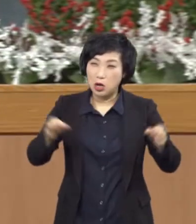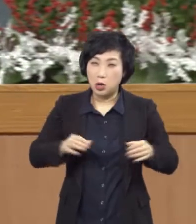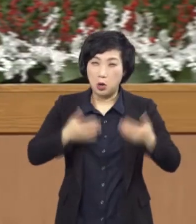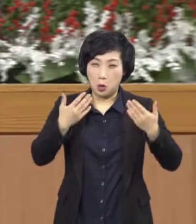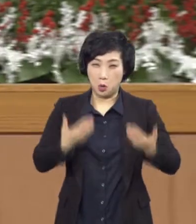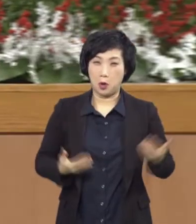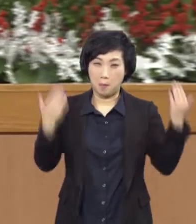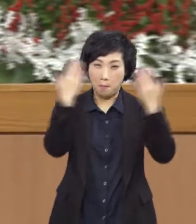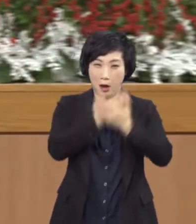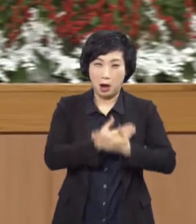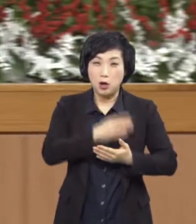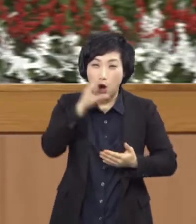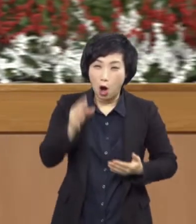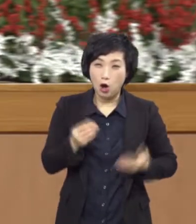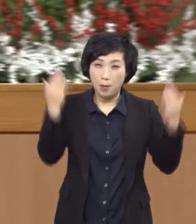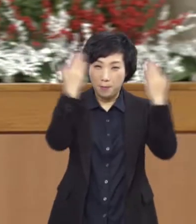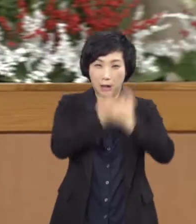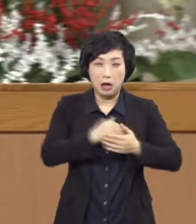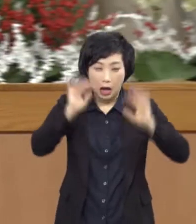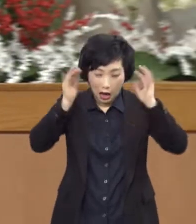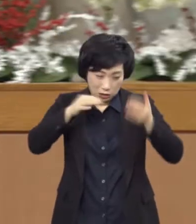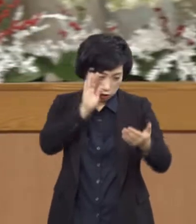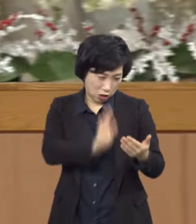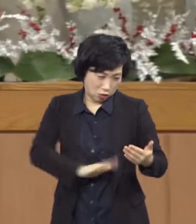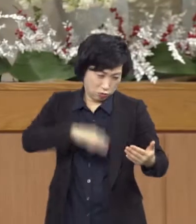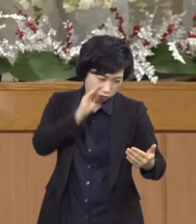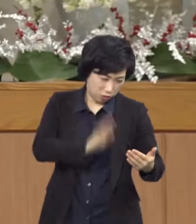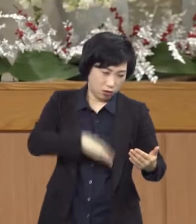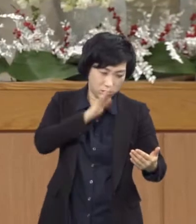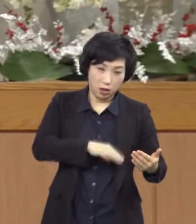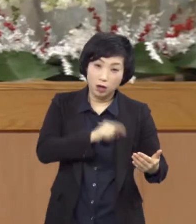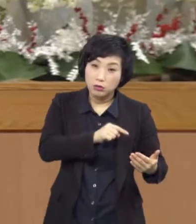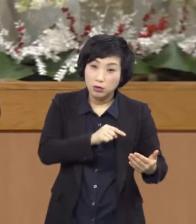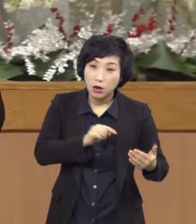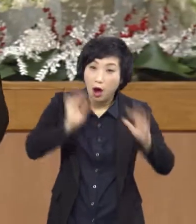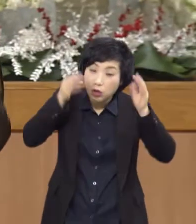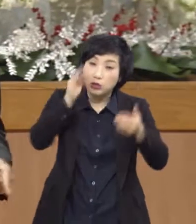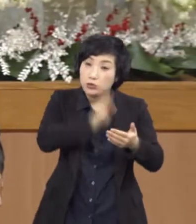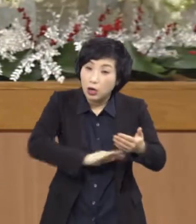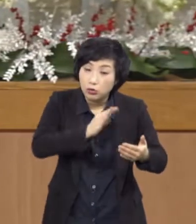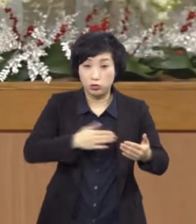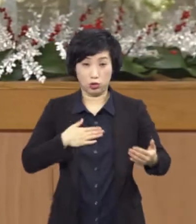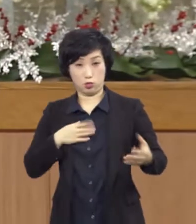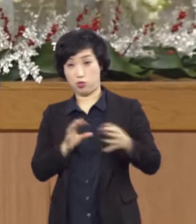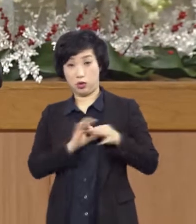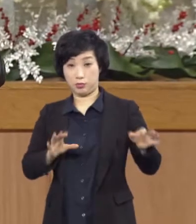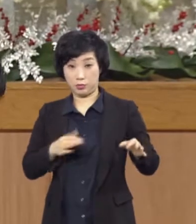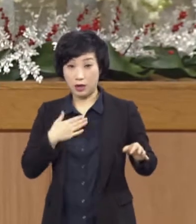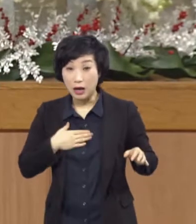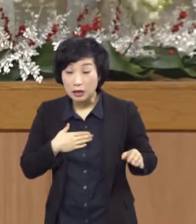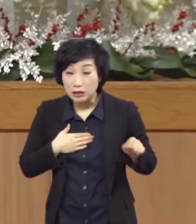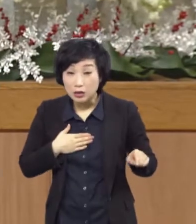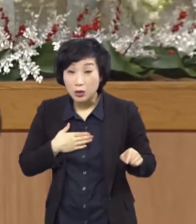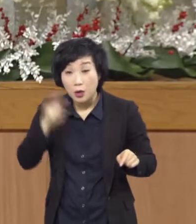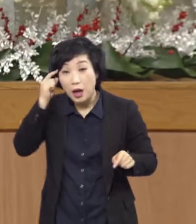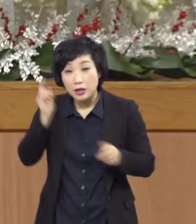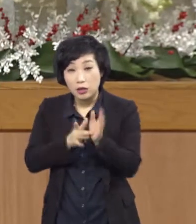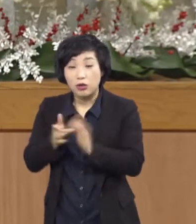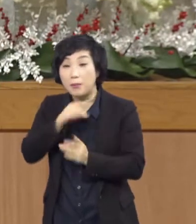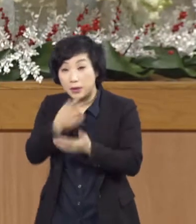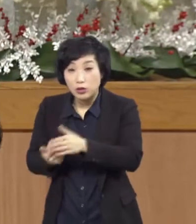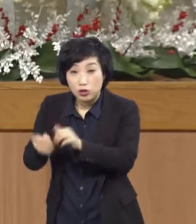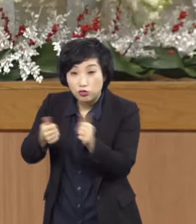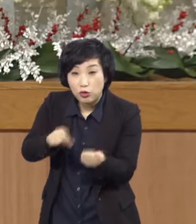두 잔다. 애기 자는 것은 나하고 아무 상관없어요. 그가 피 흘리러 오셨으니 피 흘릴 때만이